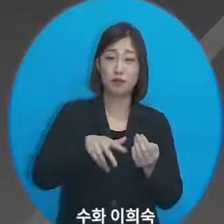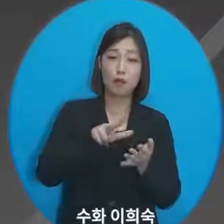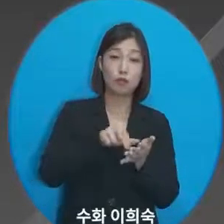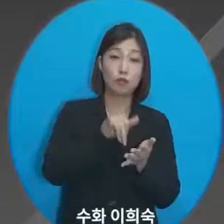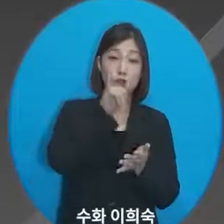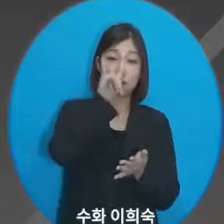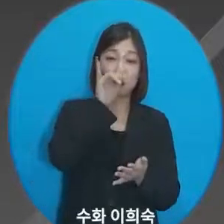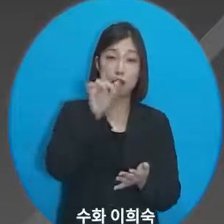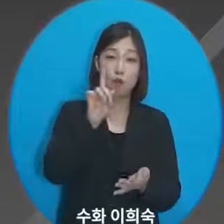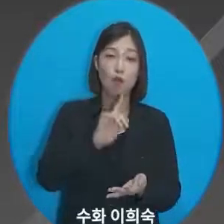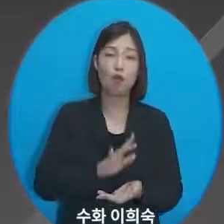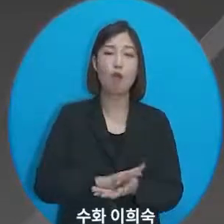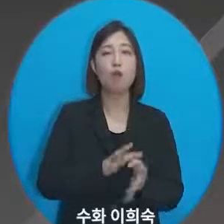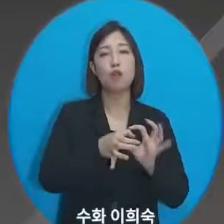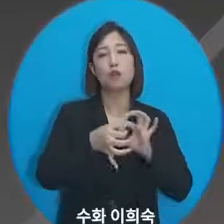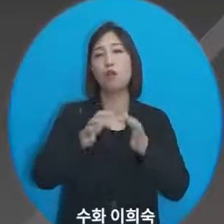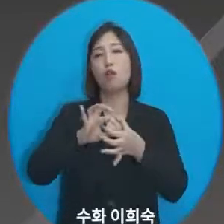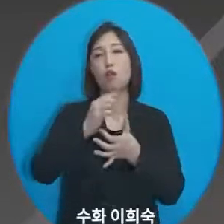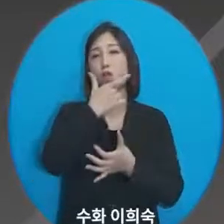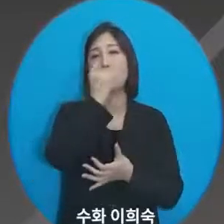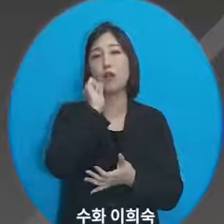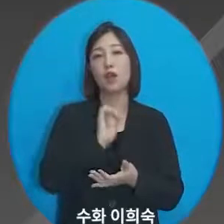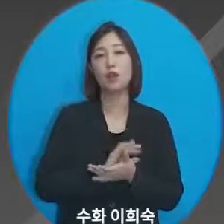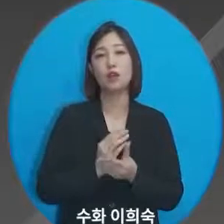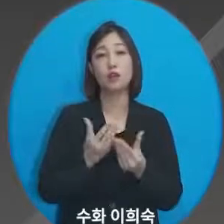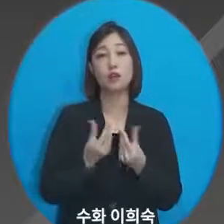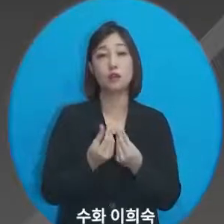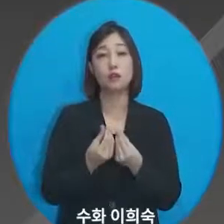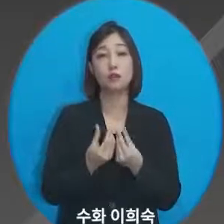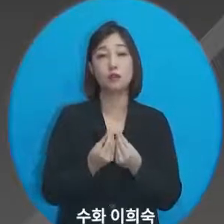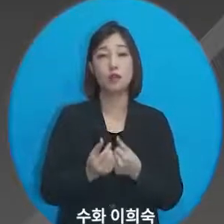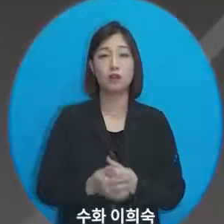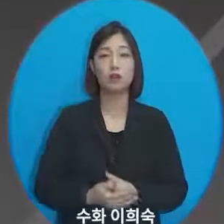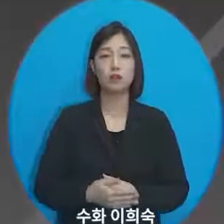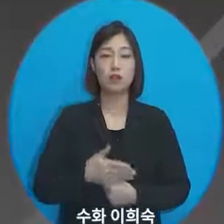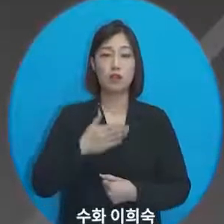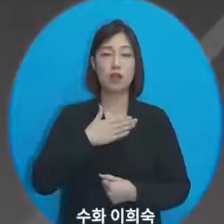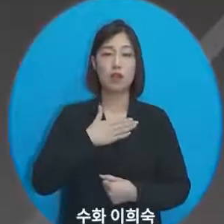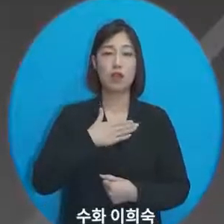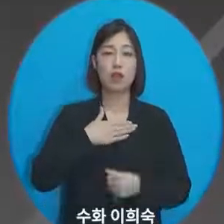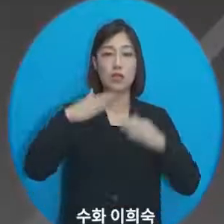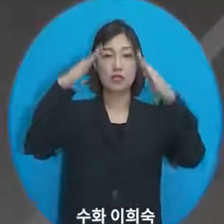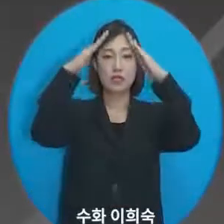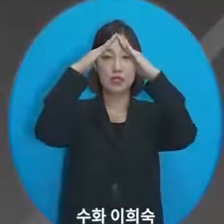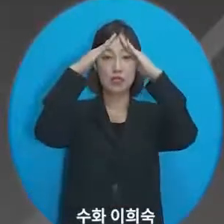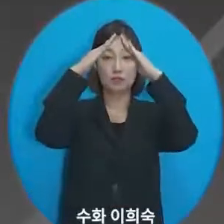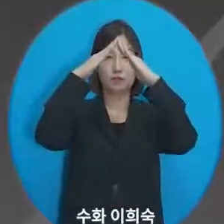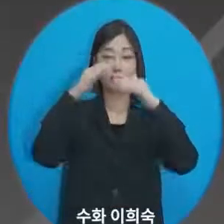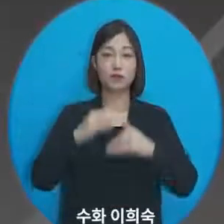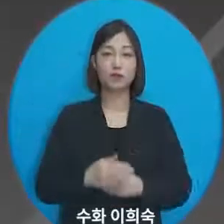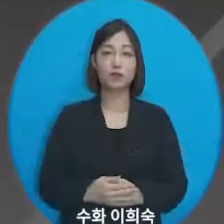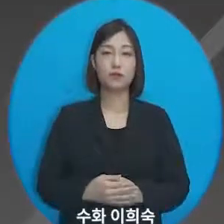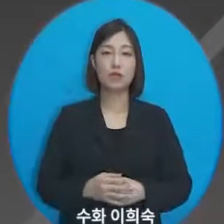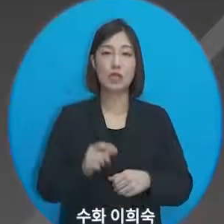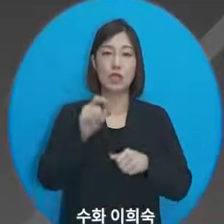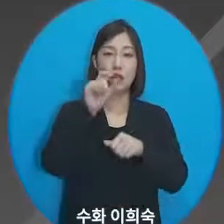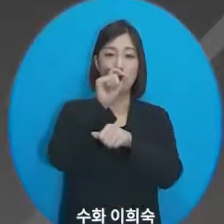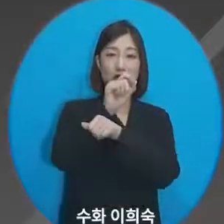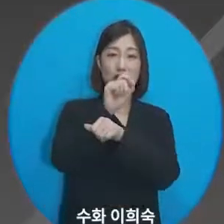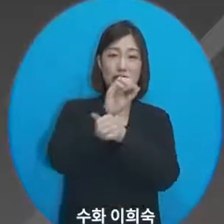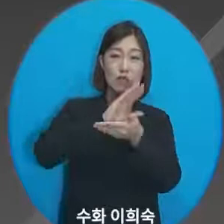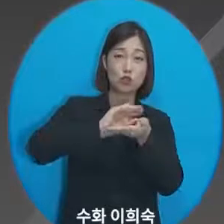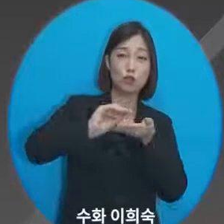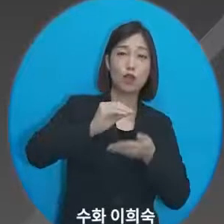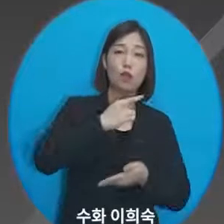뭐냐면 연결성이 없다는 거예요. 예를 들면 제가 저희 집에서 사무실로 출근할 때